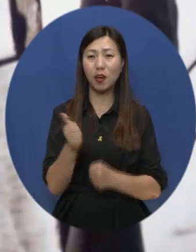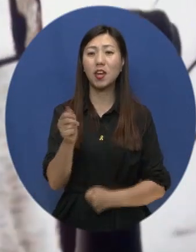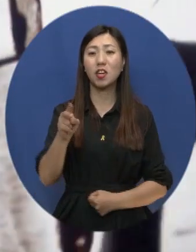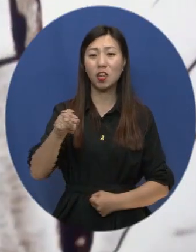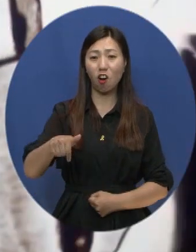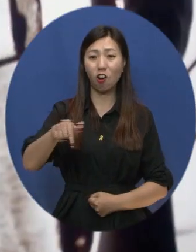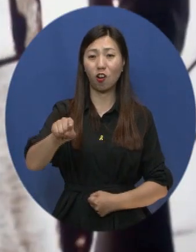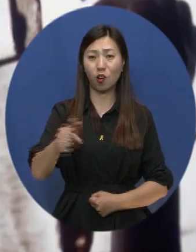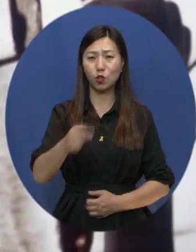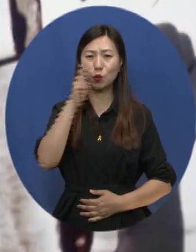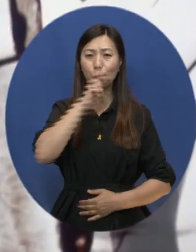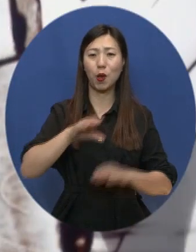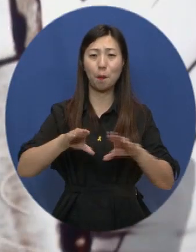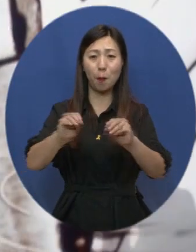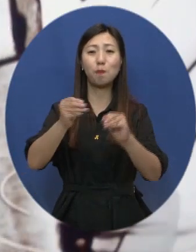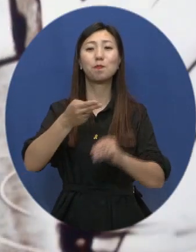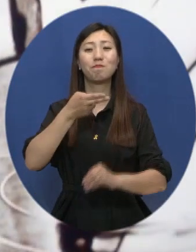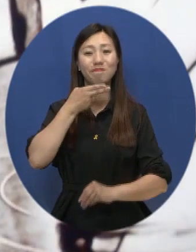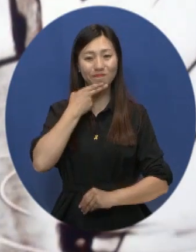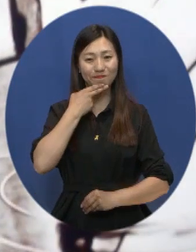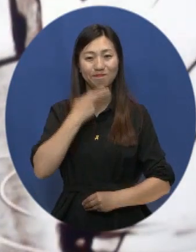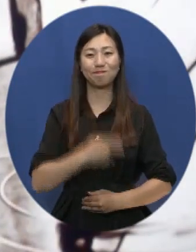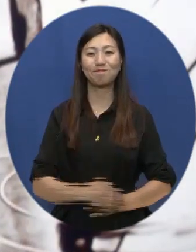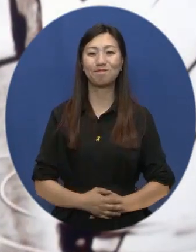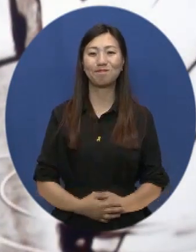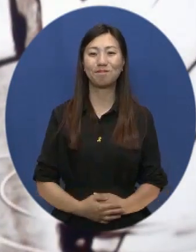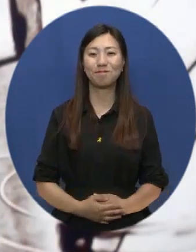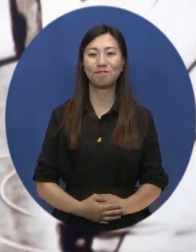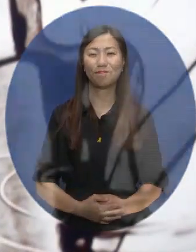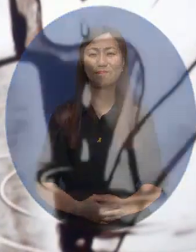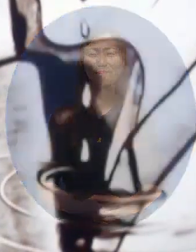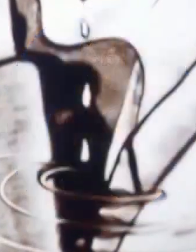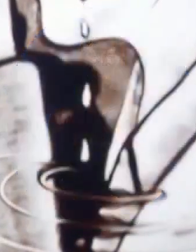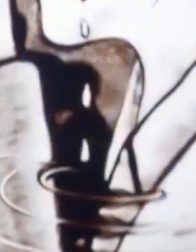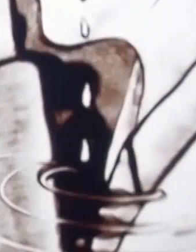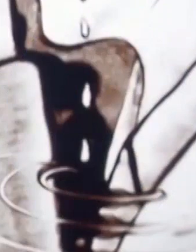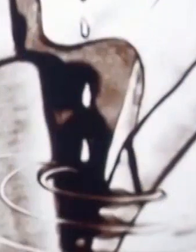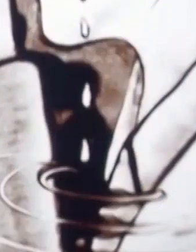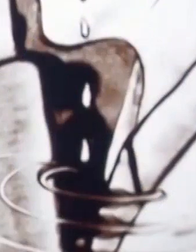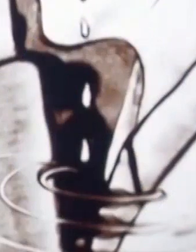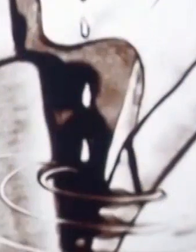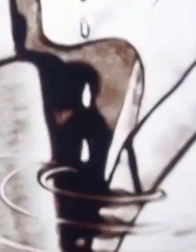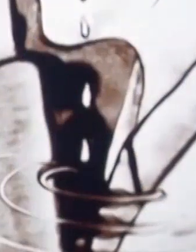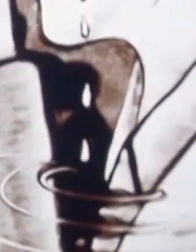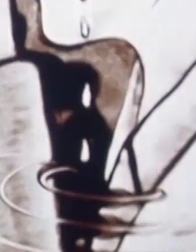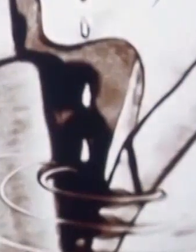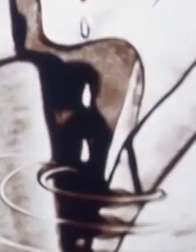노래를 멈추지 않을 것입니다. 현실이라 생각